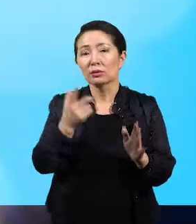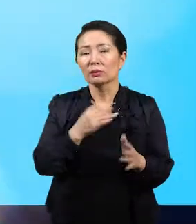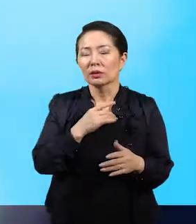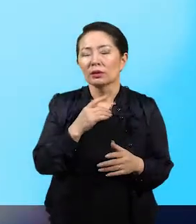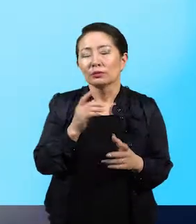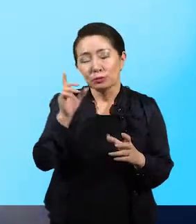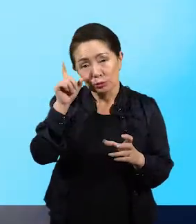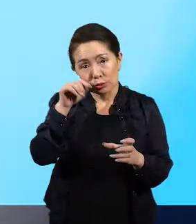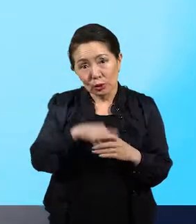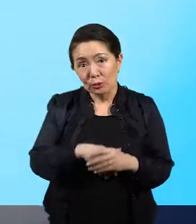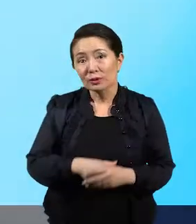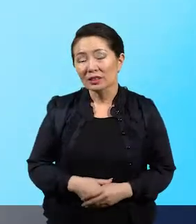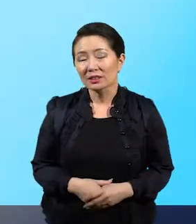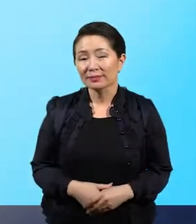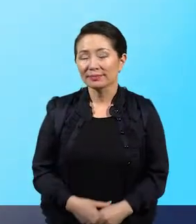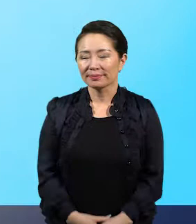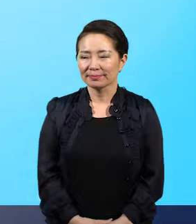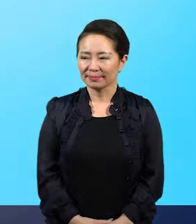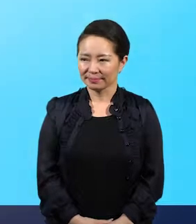Баярлалаа.